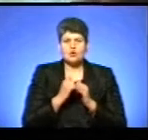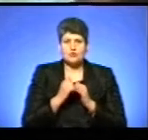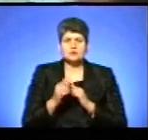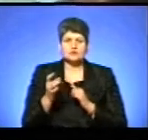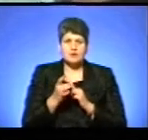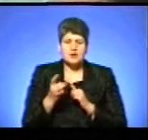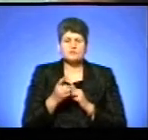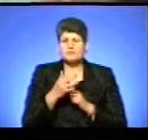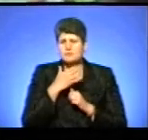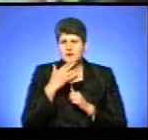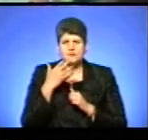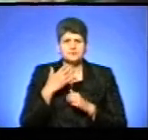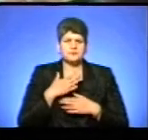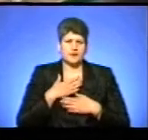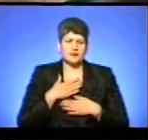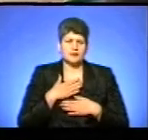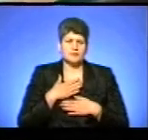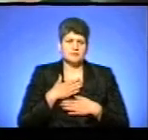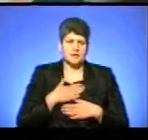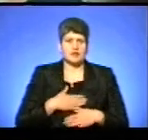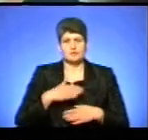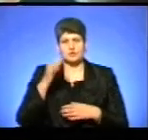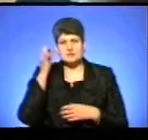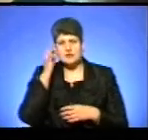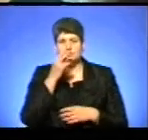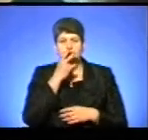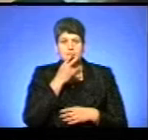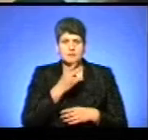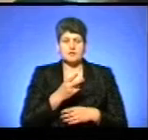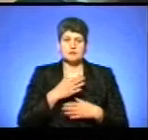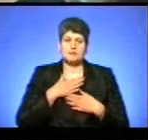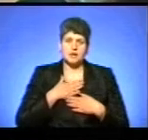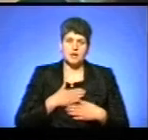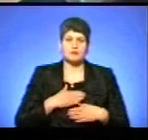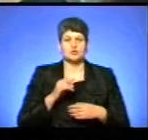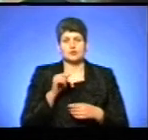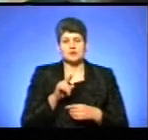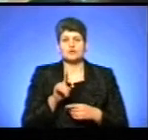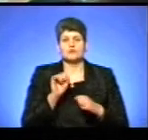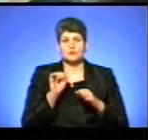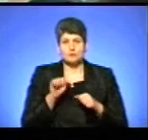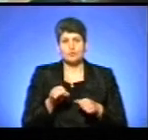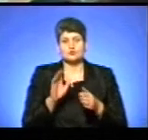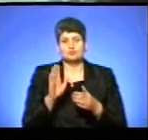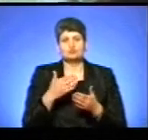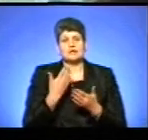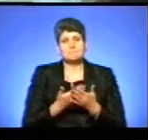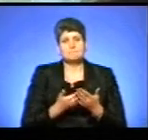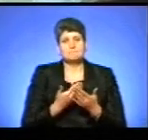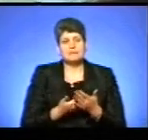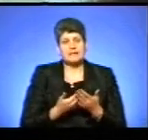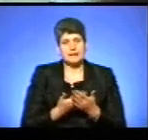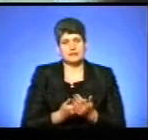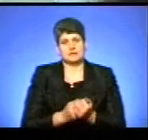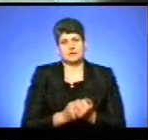вже вкотре, приємно згадувати, бачити. Приємно те, що він може бути прикладом. І